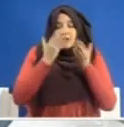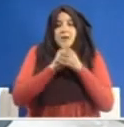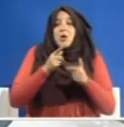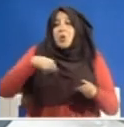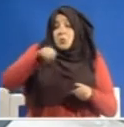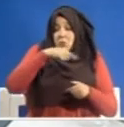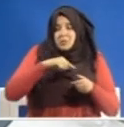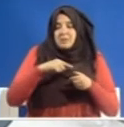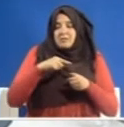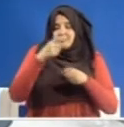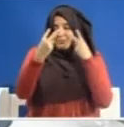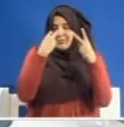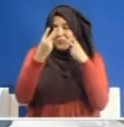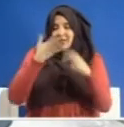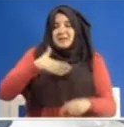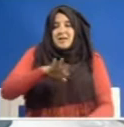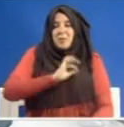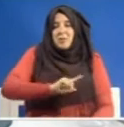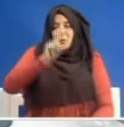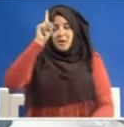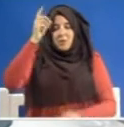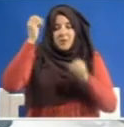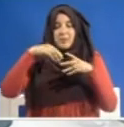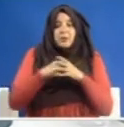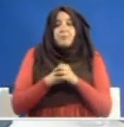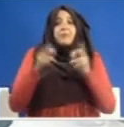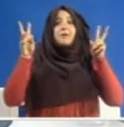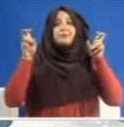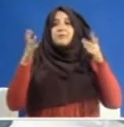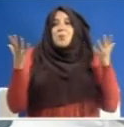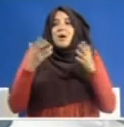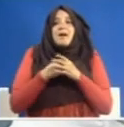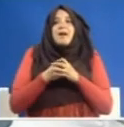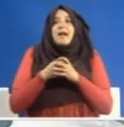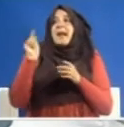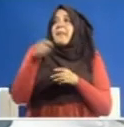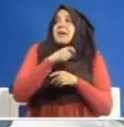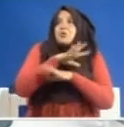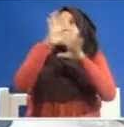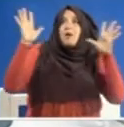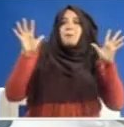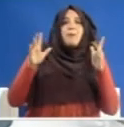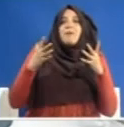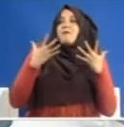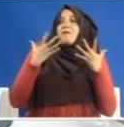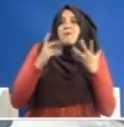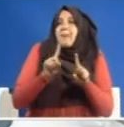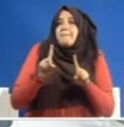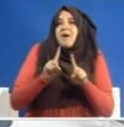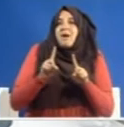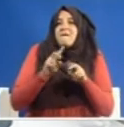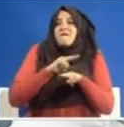الله. الطبيعة تأبى الفراغ، لا شك أن هذا الزمان